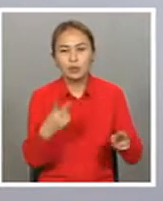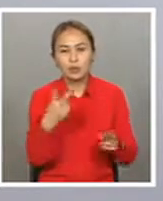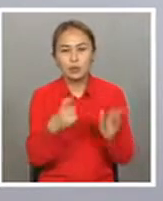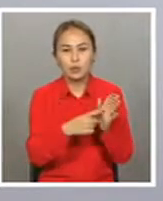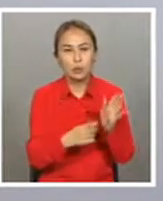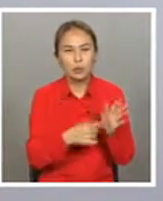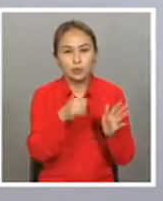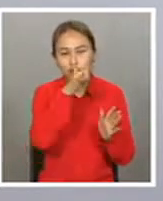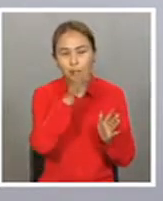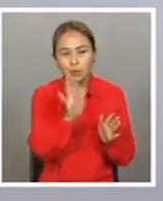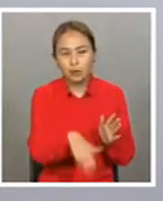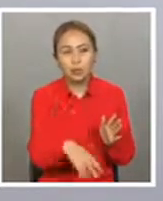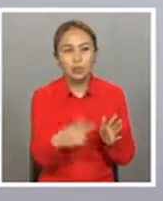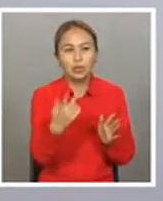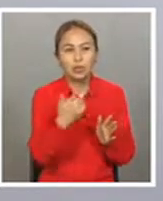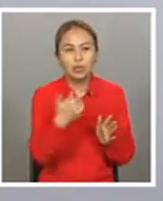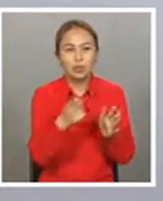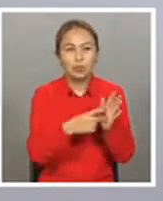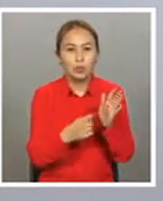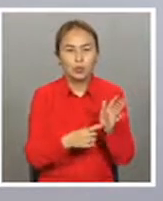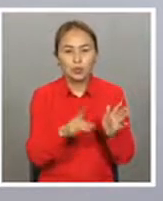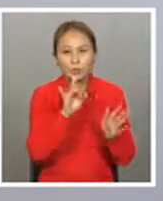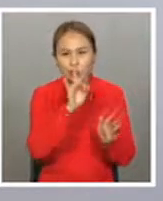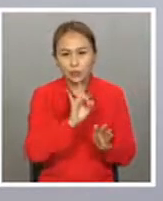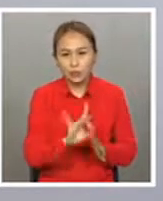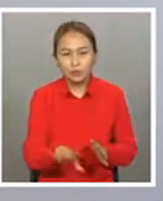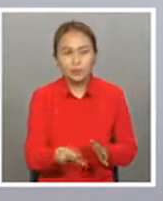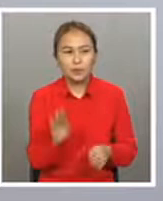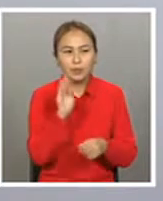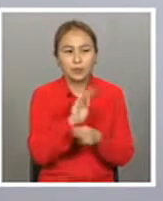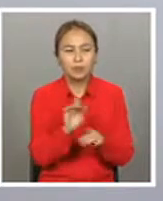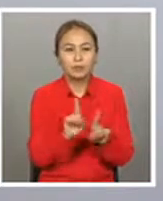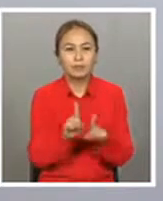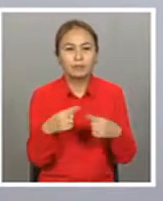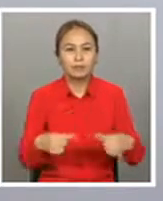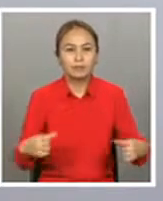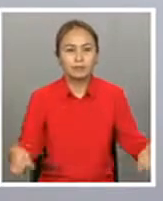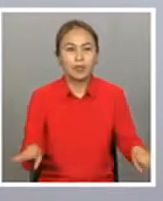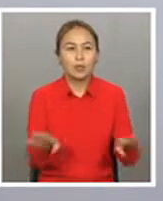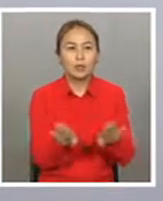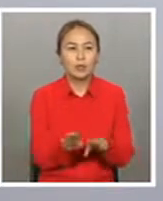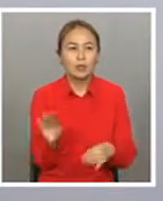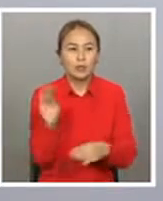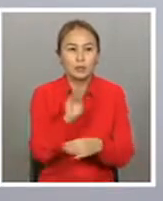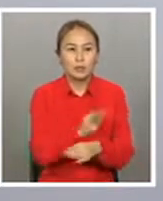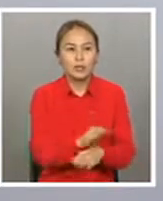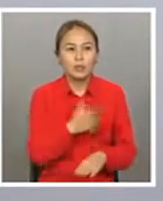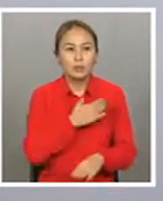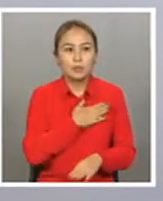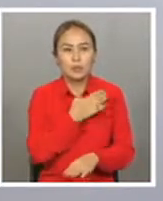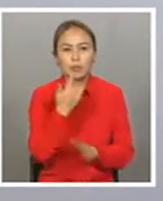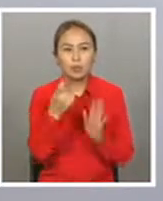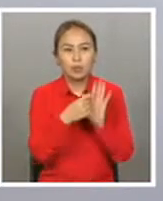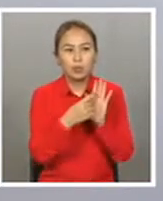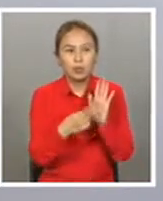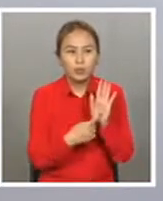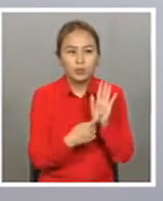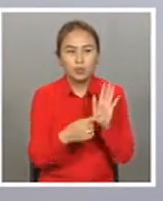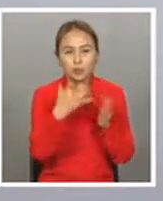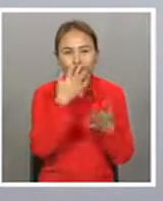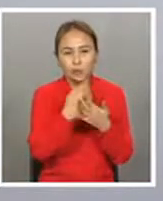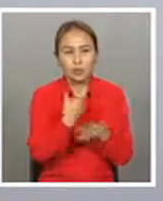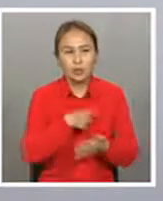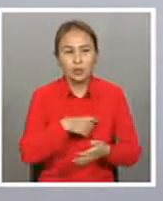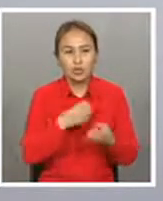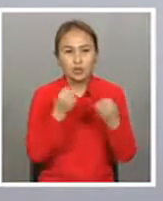бөлінбейді, екеуі де 3-ке бөлінбейді. Және тағы сол сияқты. Демек, балалар, бізде бөлімдерінде өзара